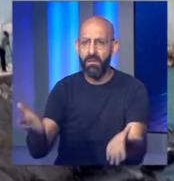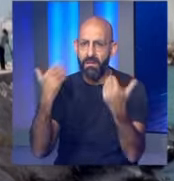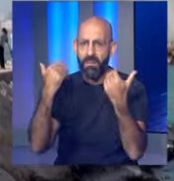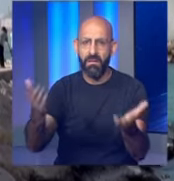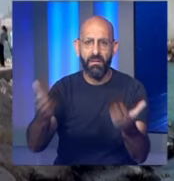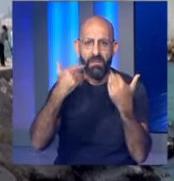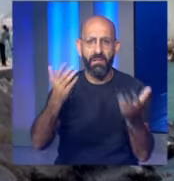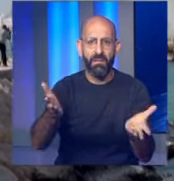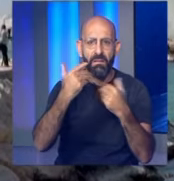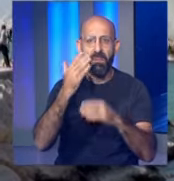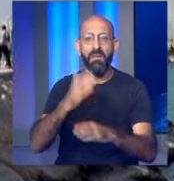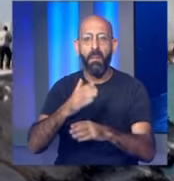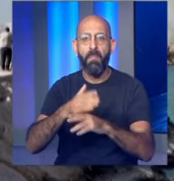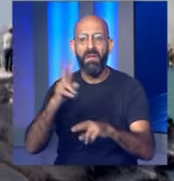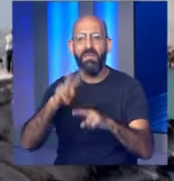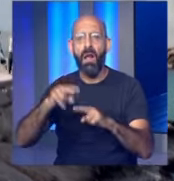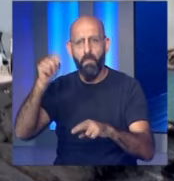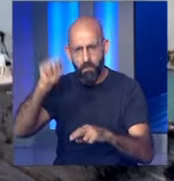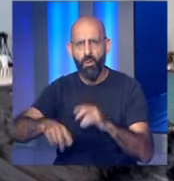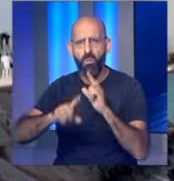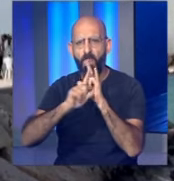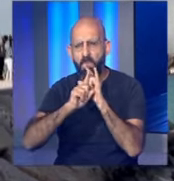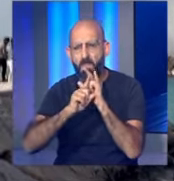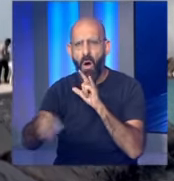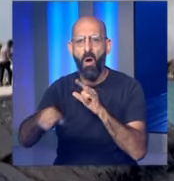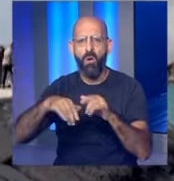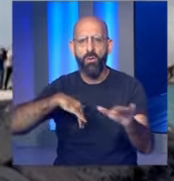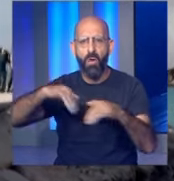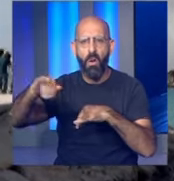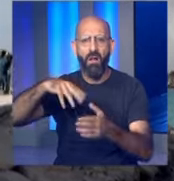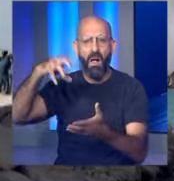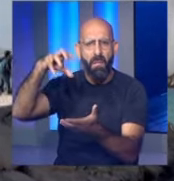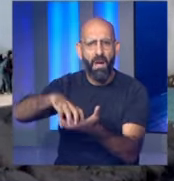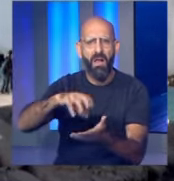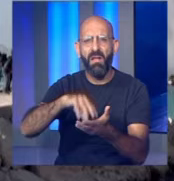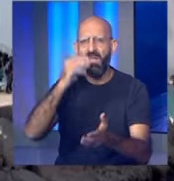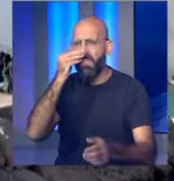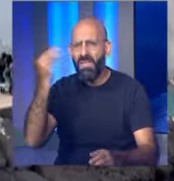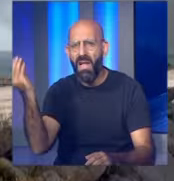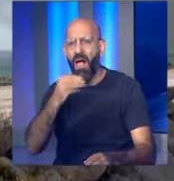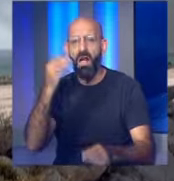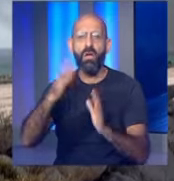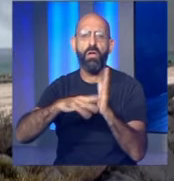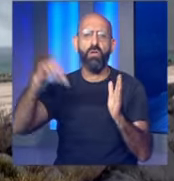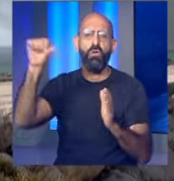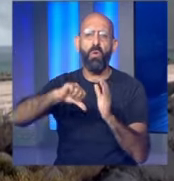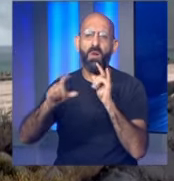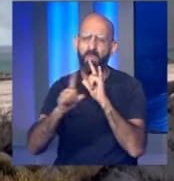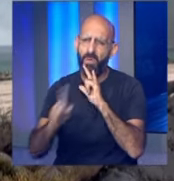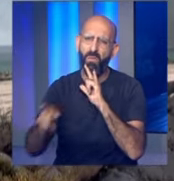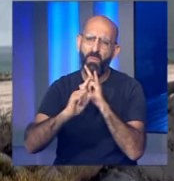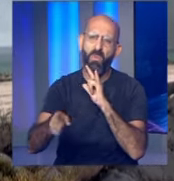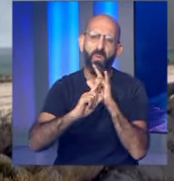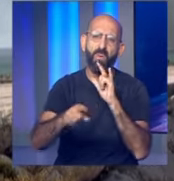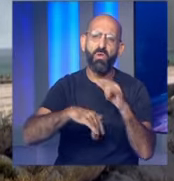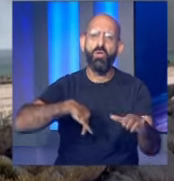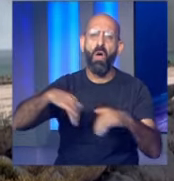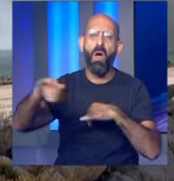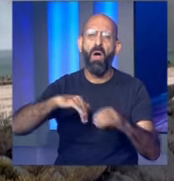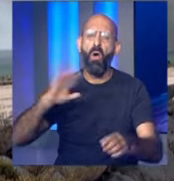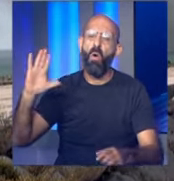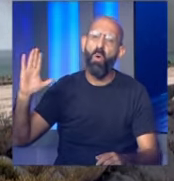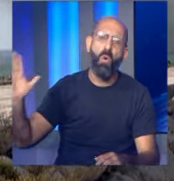بلديات صور اتصالا بإنذار وتهديدات من العدوان لإخلاء بعض الشوارع والأماكن، خصوصا الحي السياحي